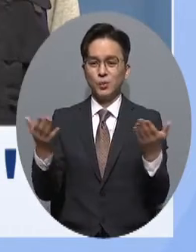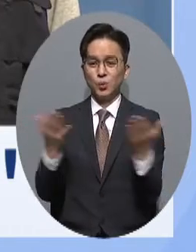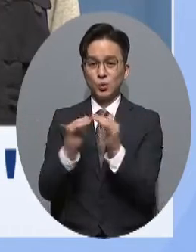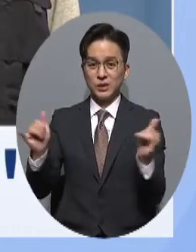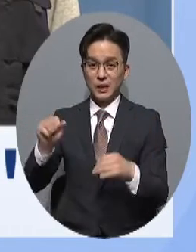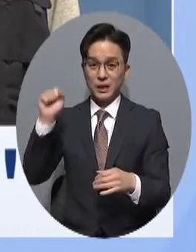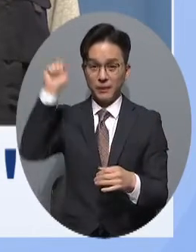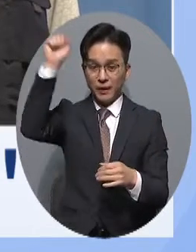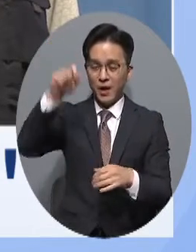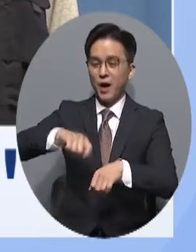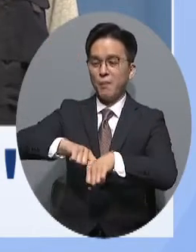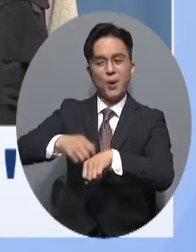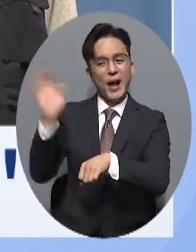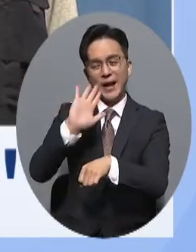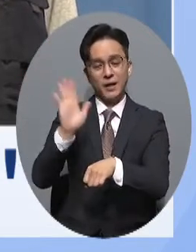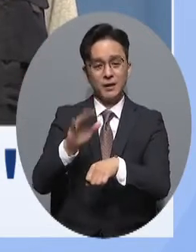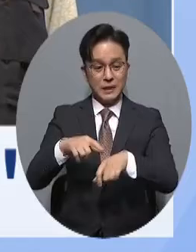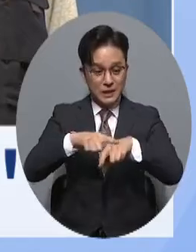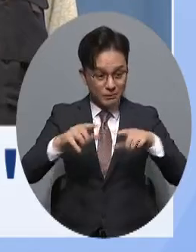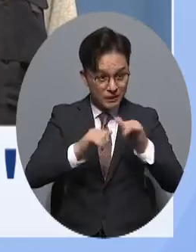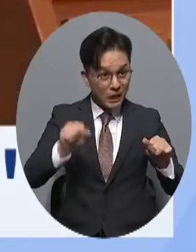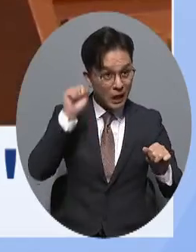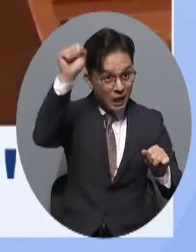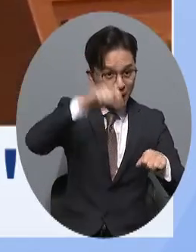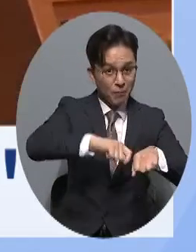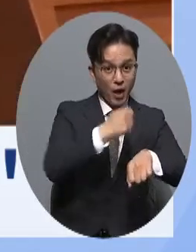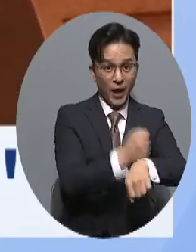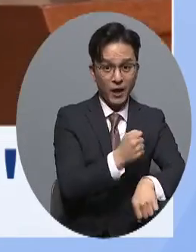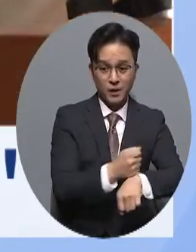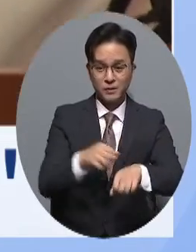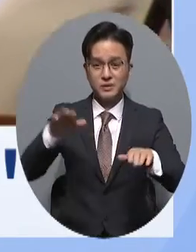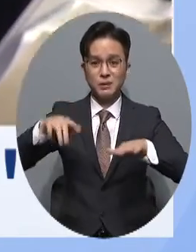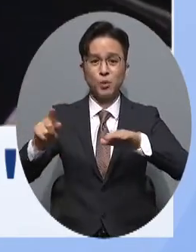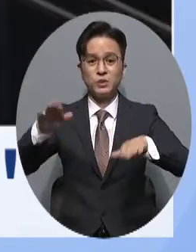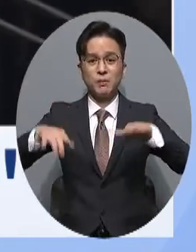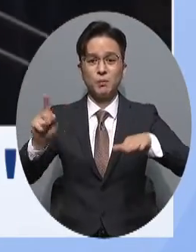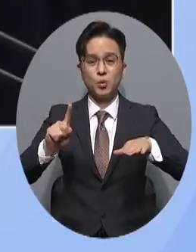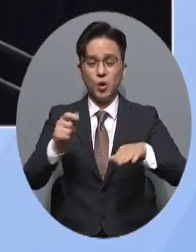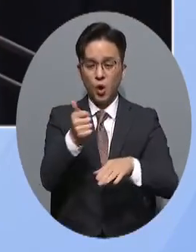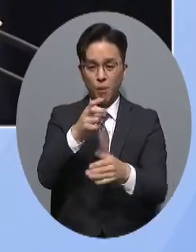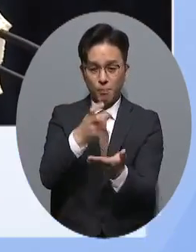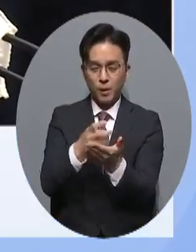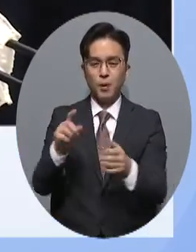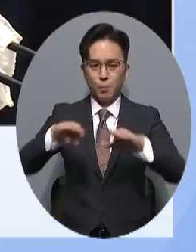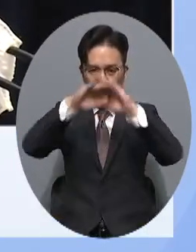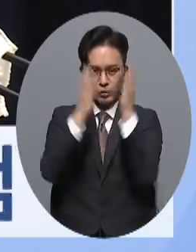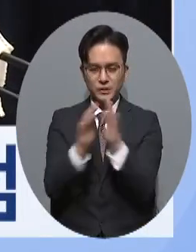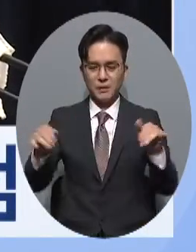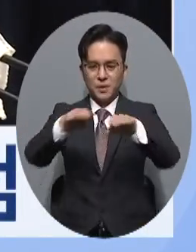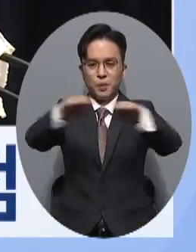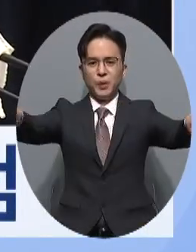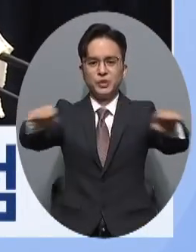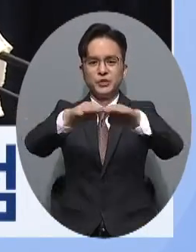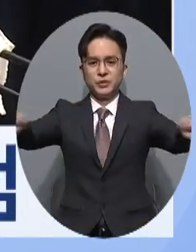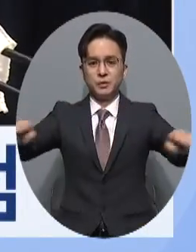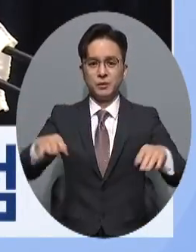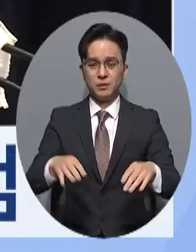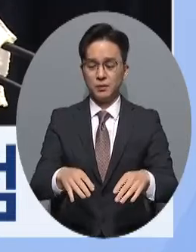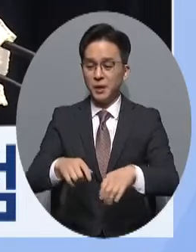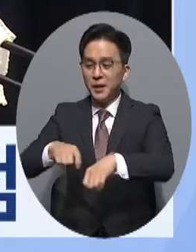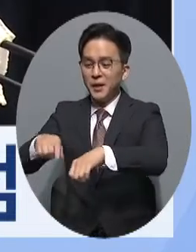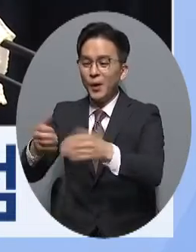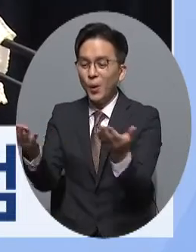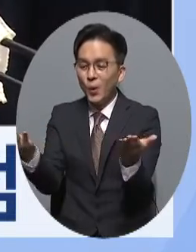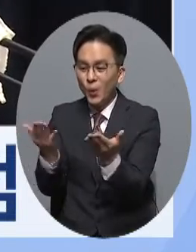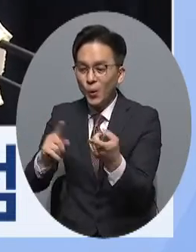뭐냐 하면은 재규어 정규직과 비정규 사이에 어떻게 보면 노동구조의 이중화에서 나오는 겁니다 지금 계속 문제 되는 것이